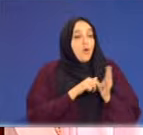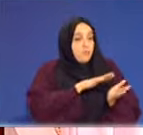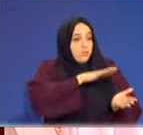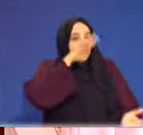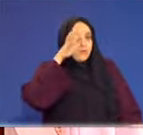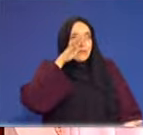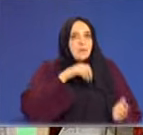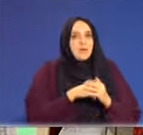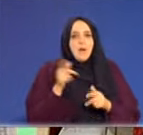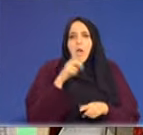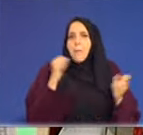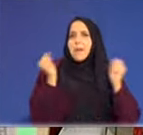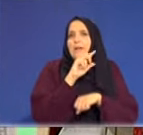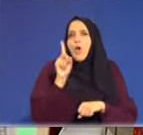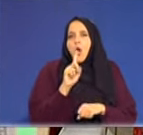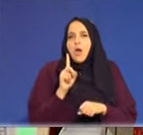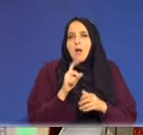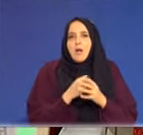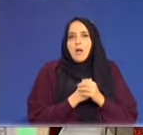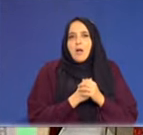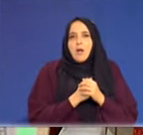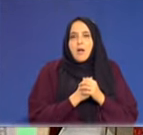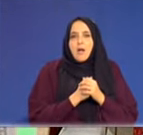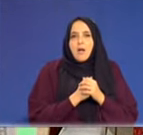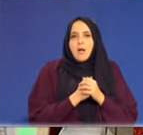الأرباح. نعم. بعد عملية الاحتكار